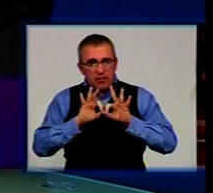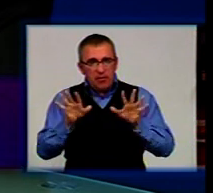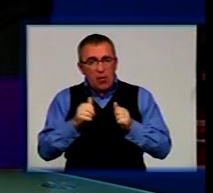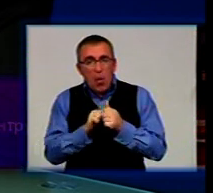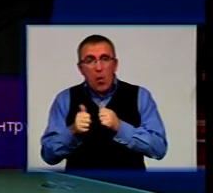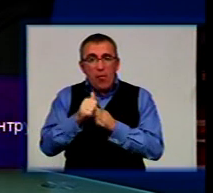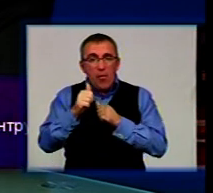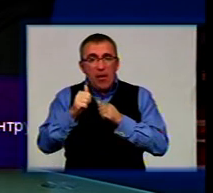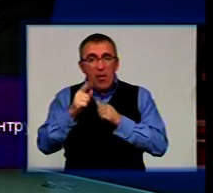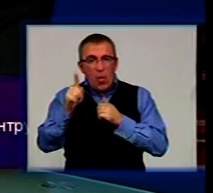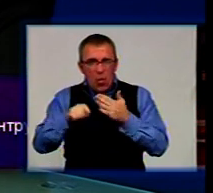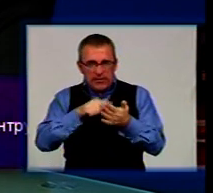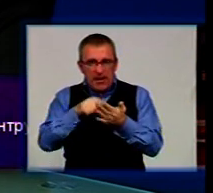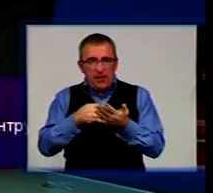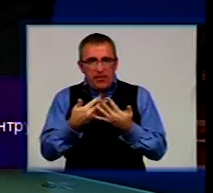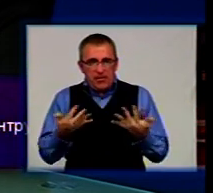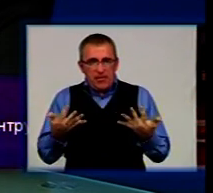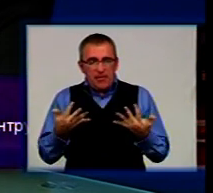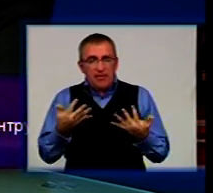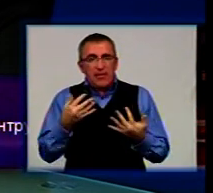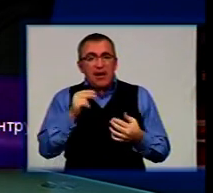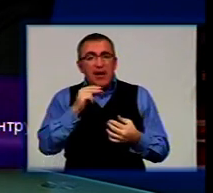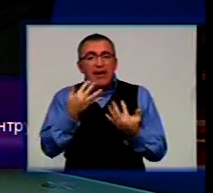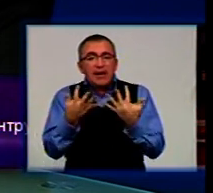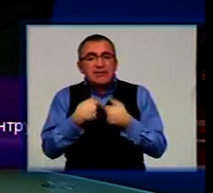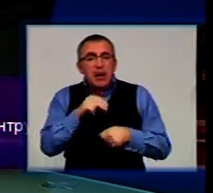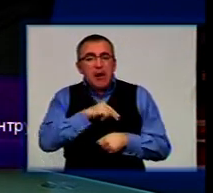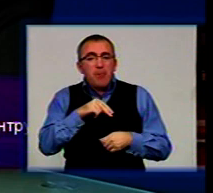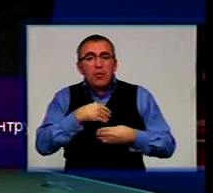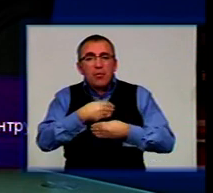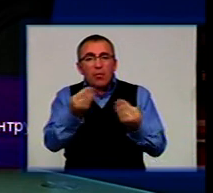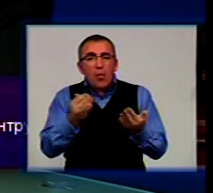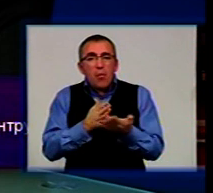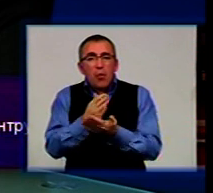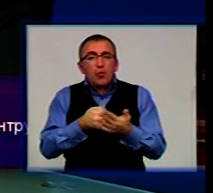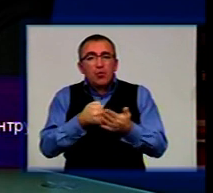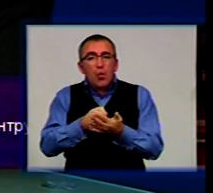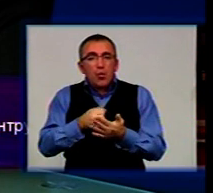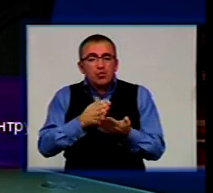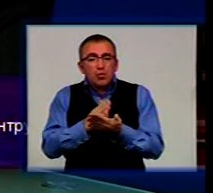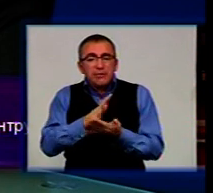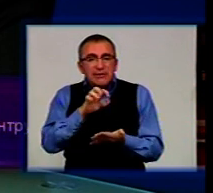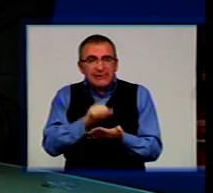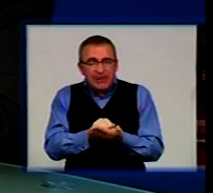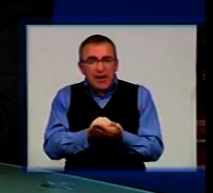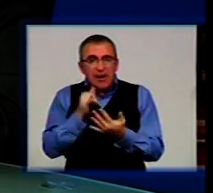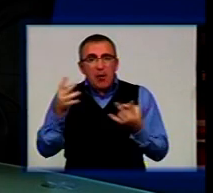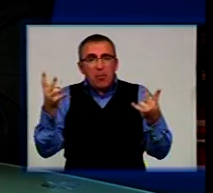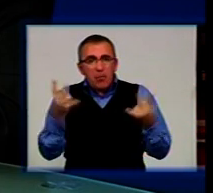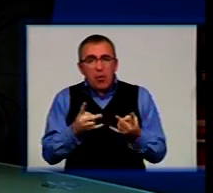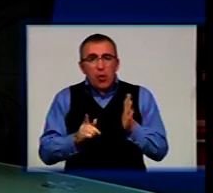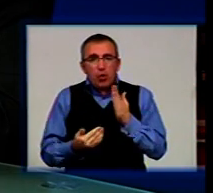упередження наступних запитань, що кількість роботодавців, які звернулися за послугами до служби зайнятості і